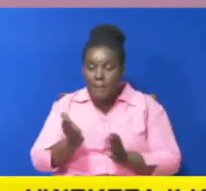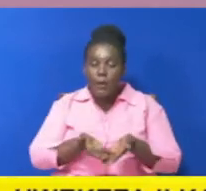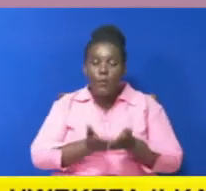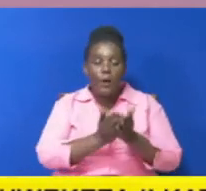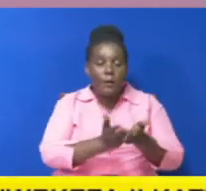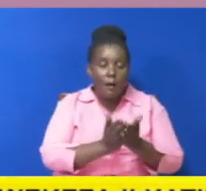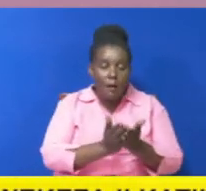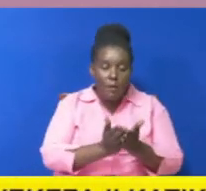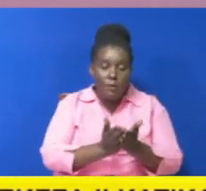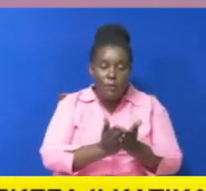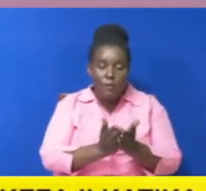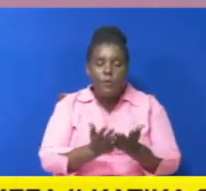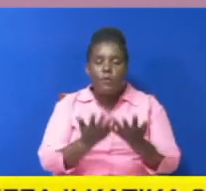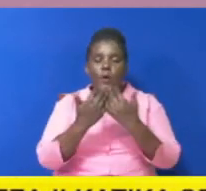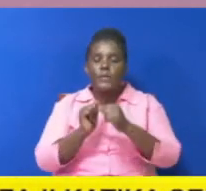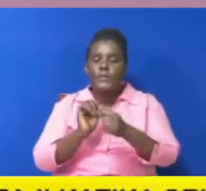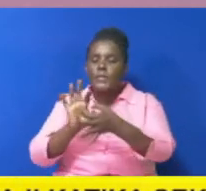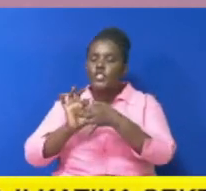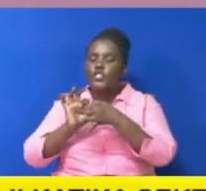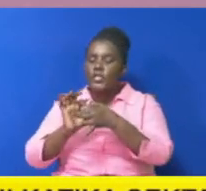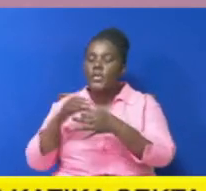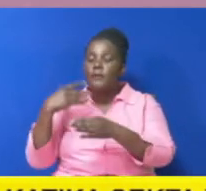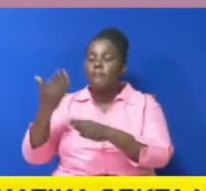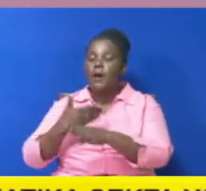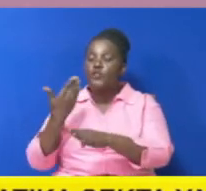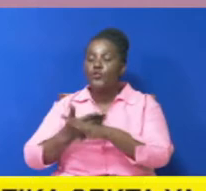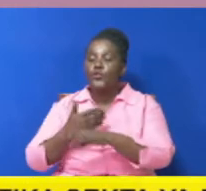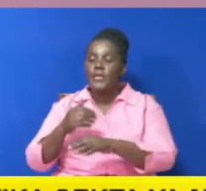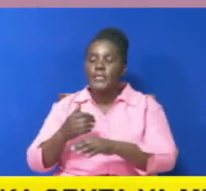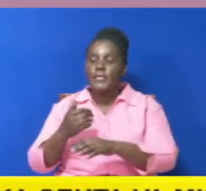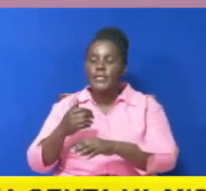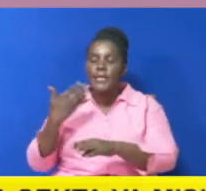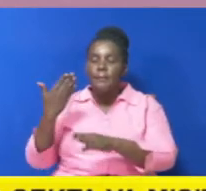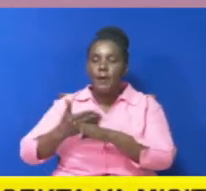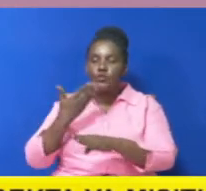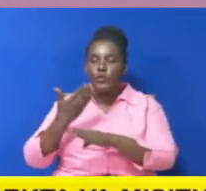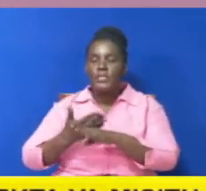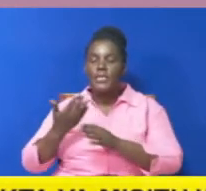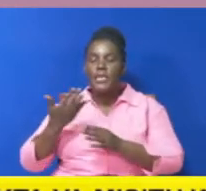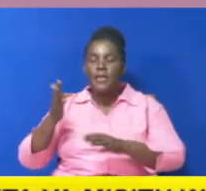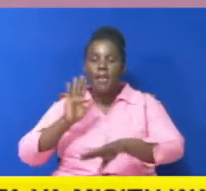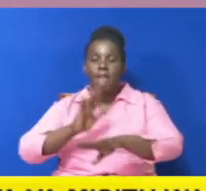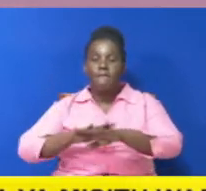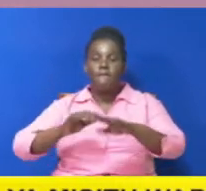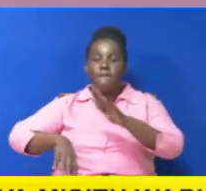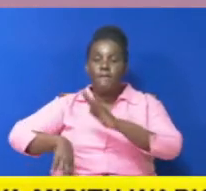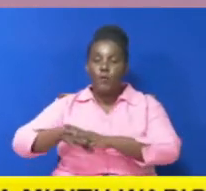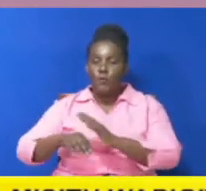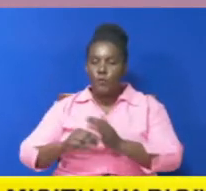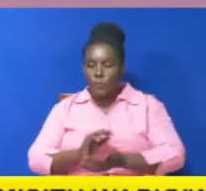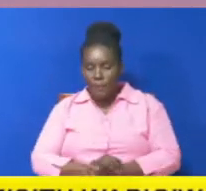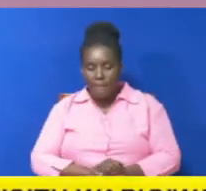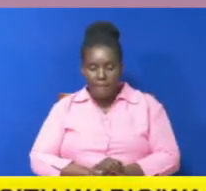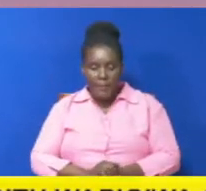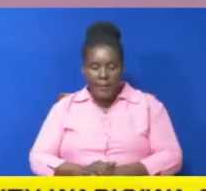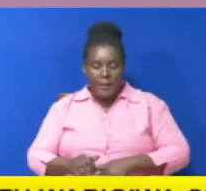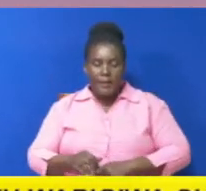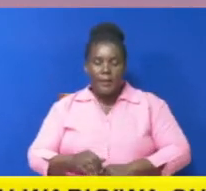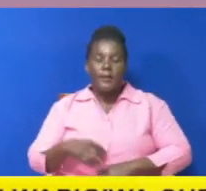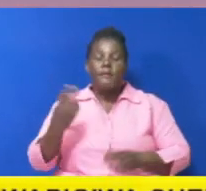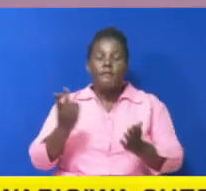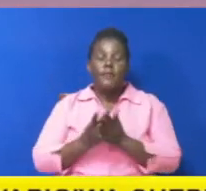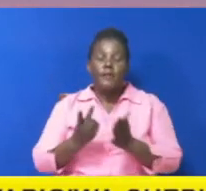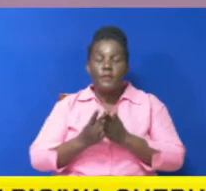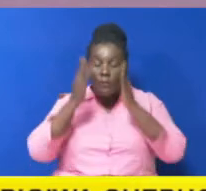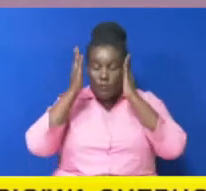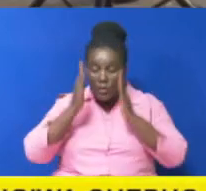mbalimbali katika mazoezi ya viungo kupitia michezo hii. Kisha Waziri Mkuu Majaliwa kaitumia hadhara hii